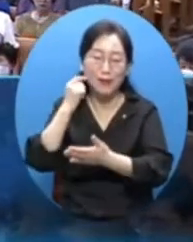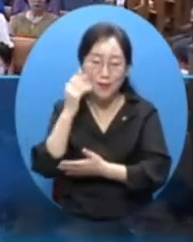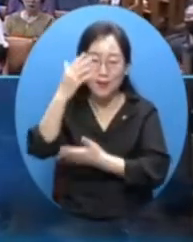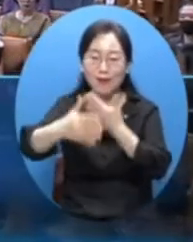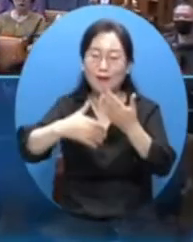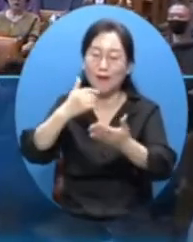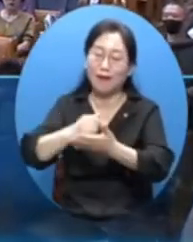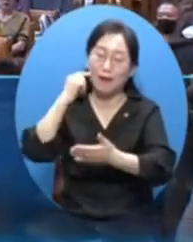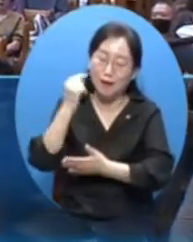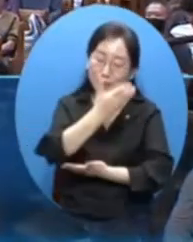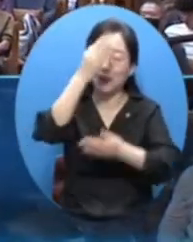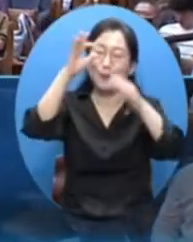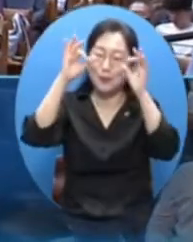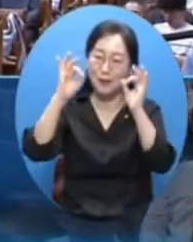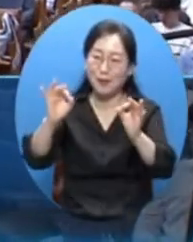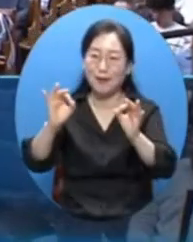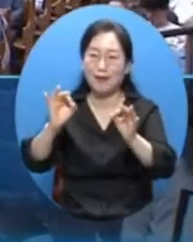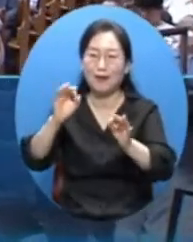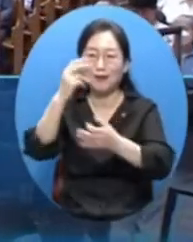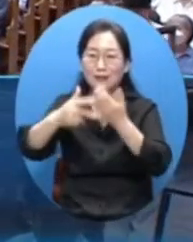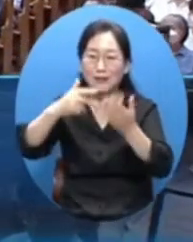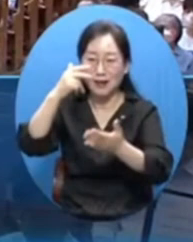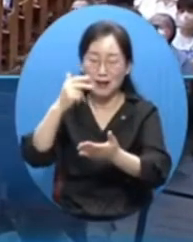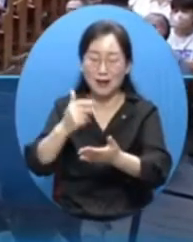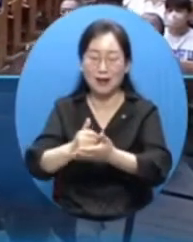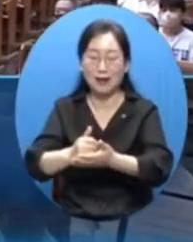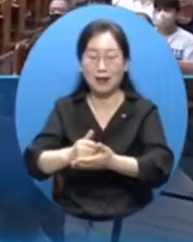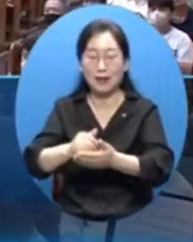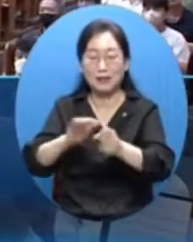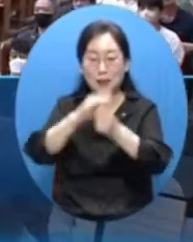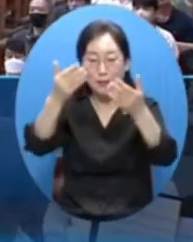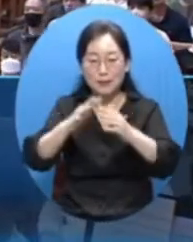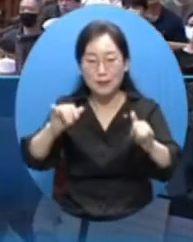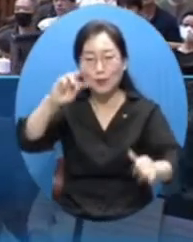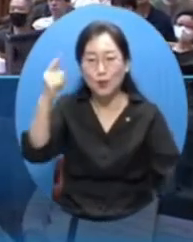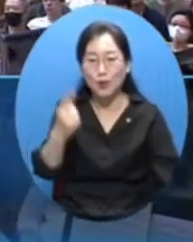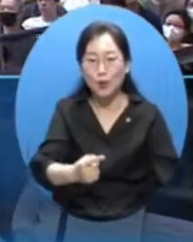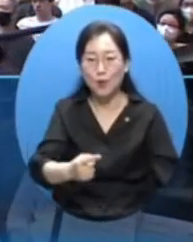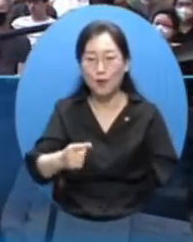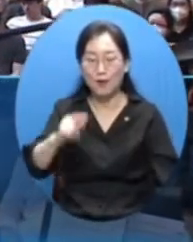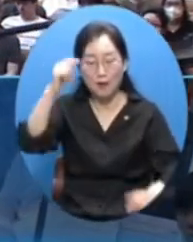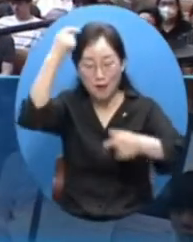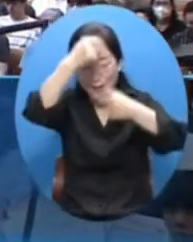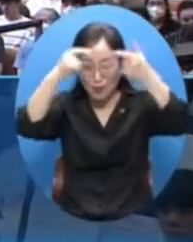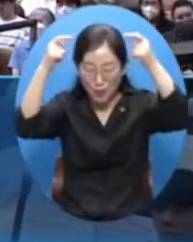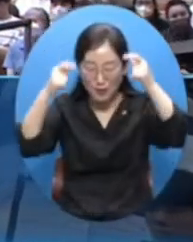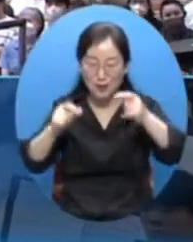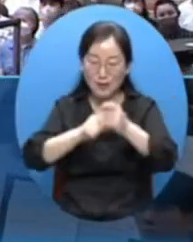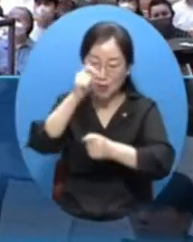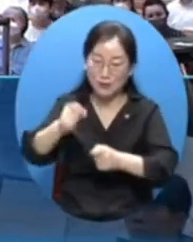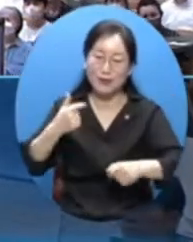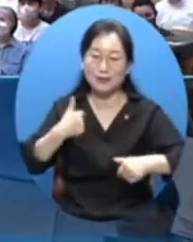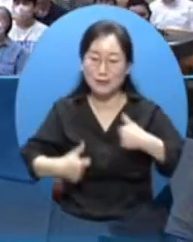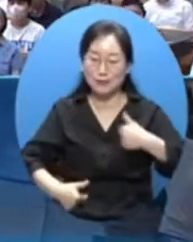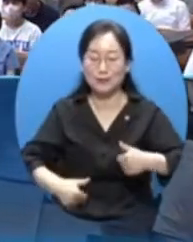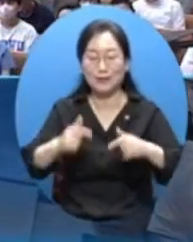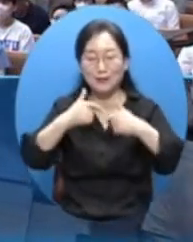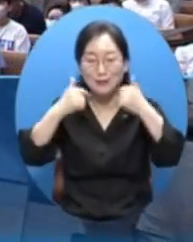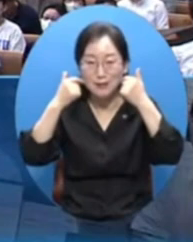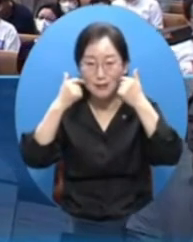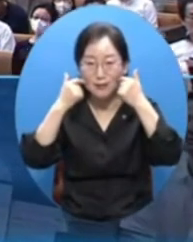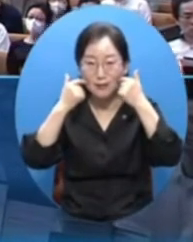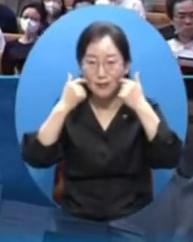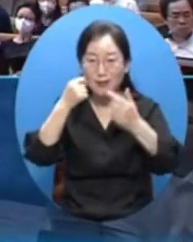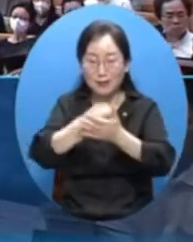아름다움을 보리로다. 야훼의 속량함을 받은 자들이 돌아오되 노래하며 시온에 이르러 그들의 머리에 영영한 희락을 띠고 기쁨과 즐거움을 얻으니 슬픔과